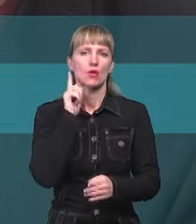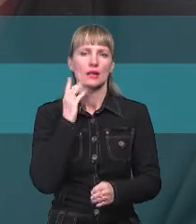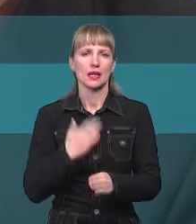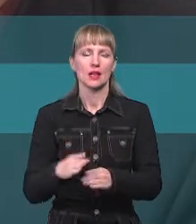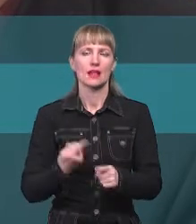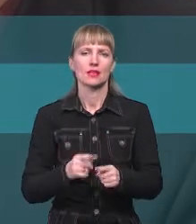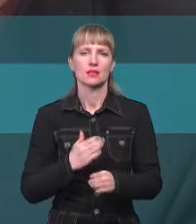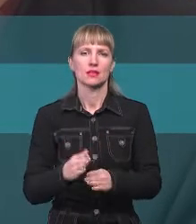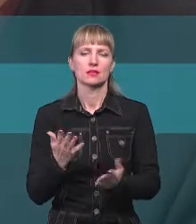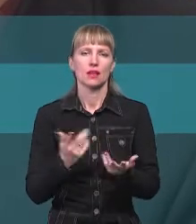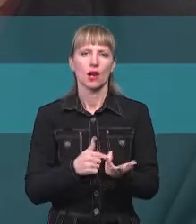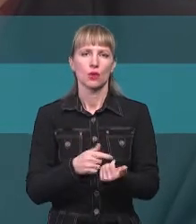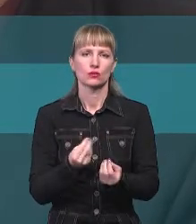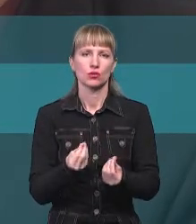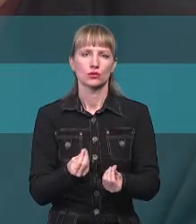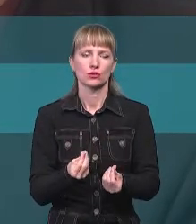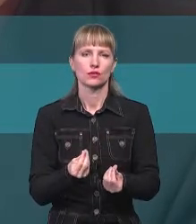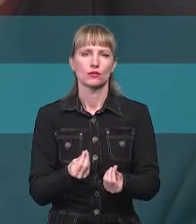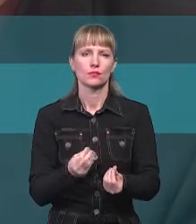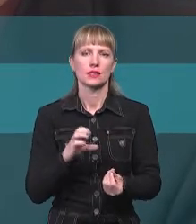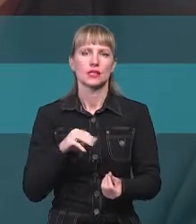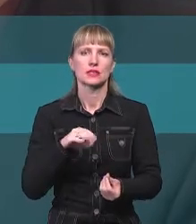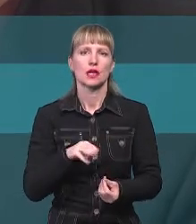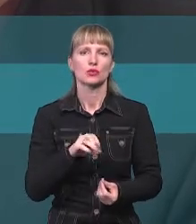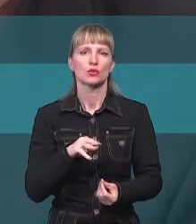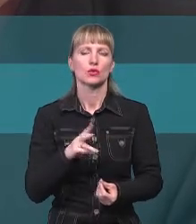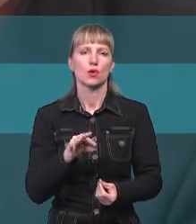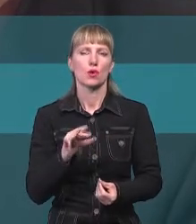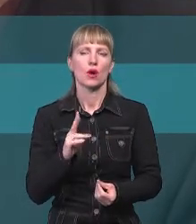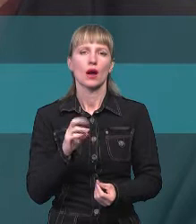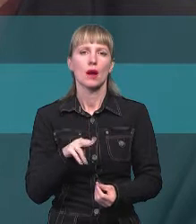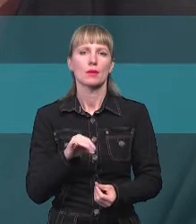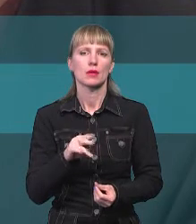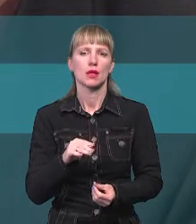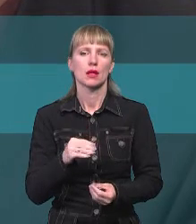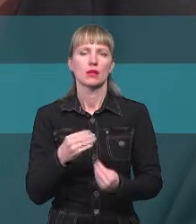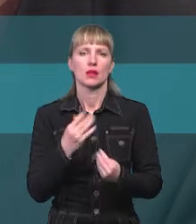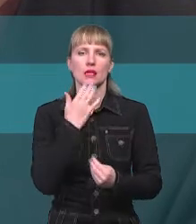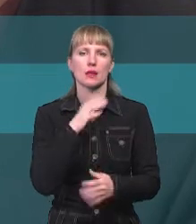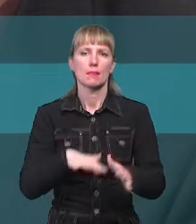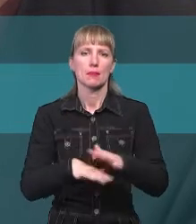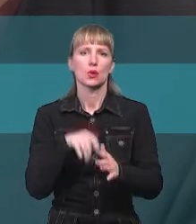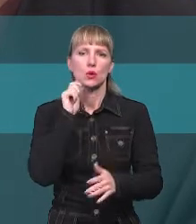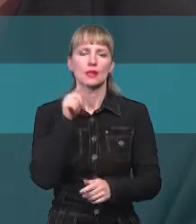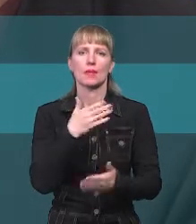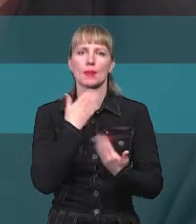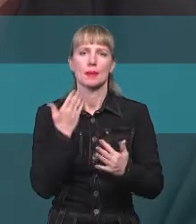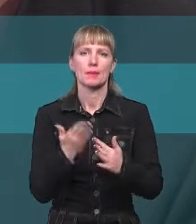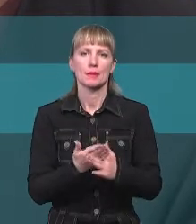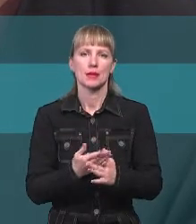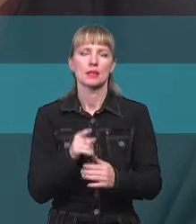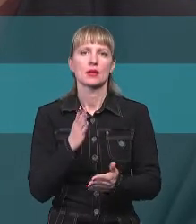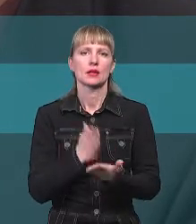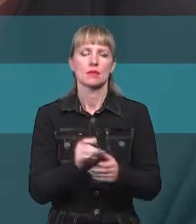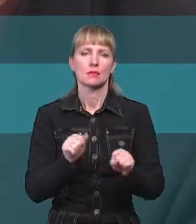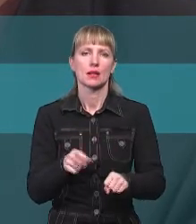– це кредитування за рахунок коштів статутного капіталу, тобто підставку Національного банку України. Там немає пільг, але це є шанс